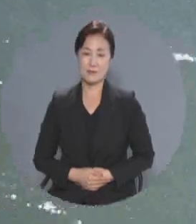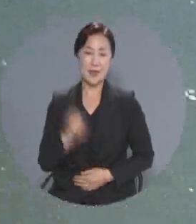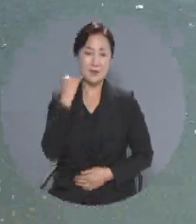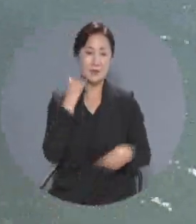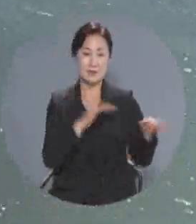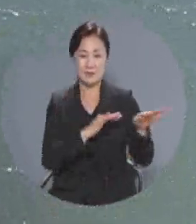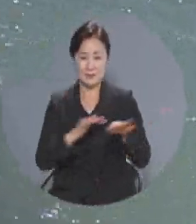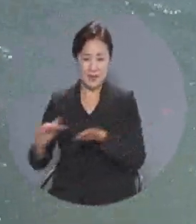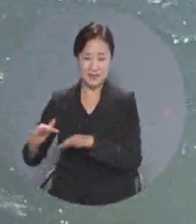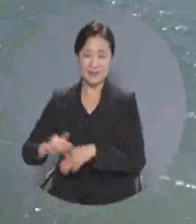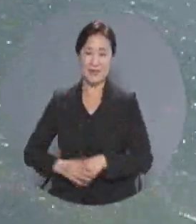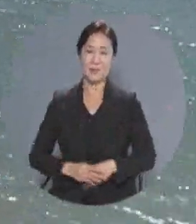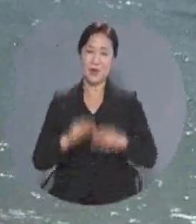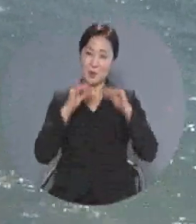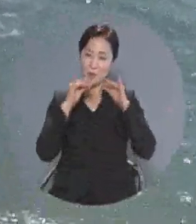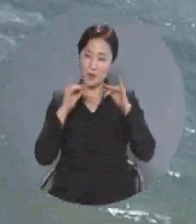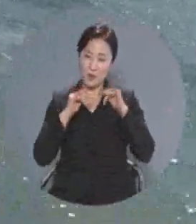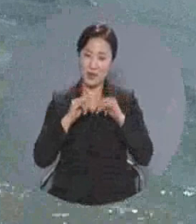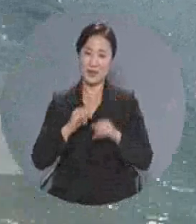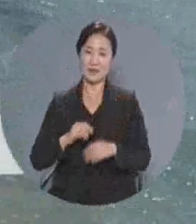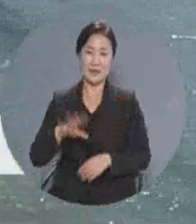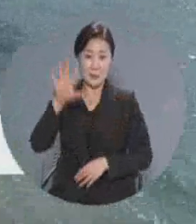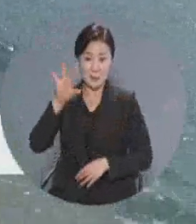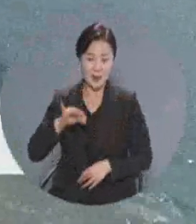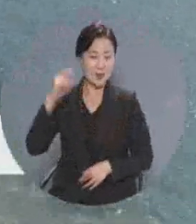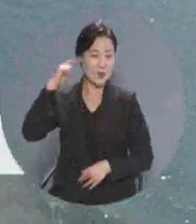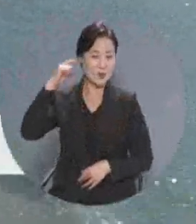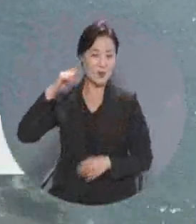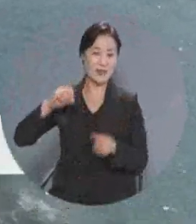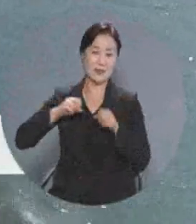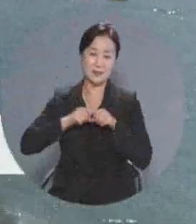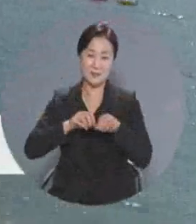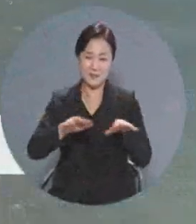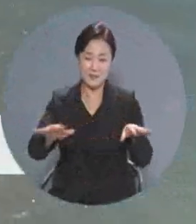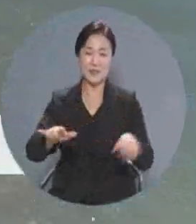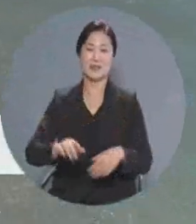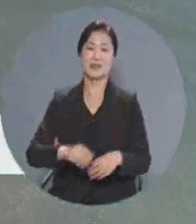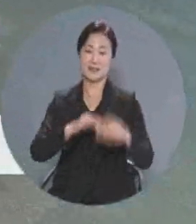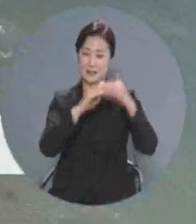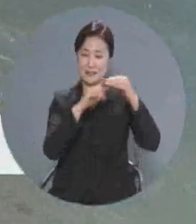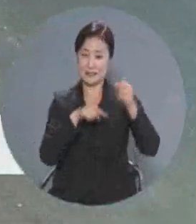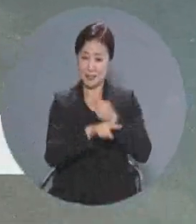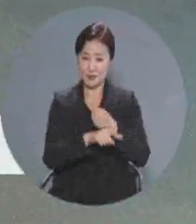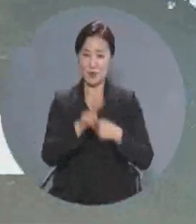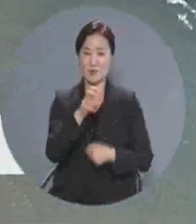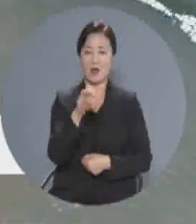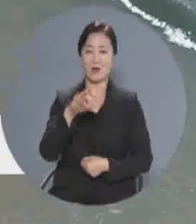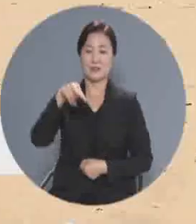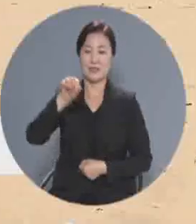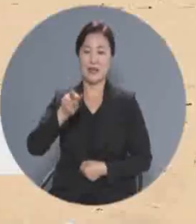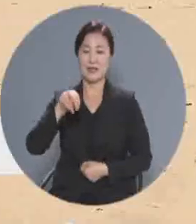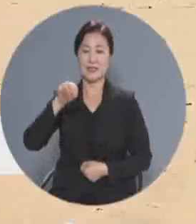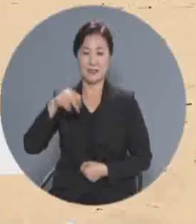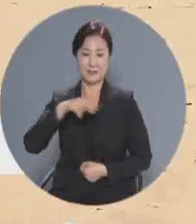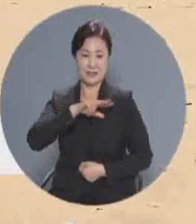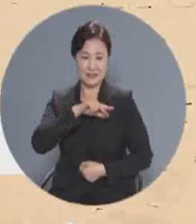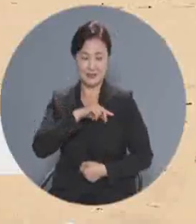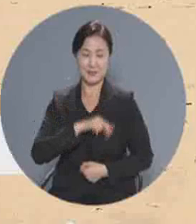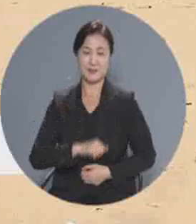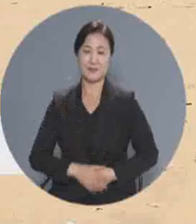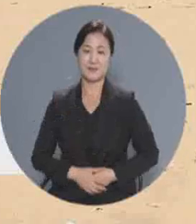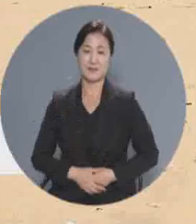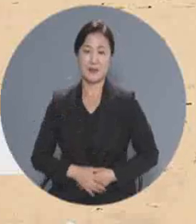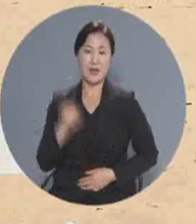바닷물에 씻기는 고운 모래소리가 10리 넘게 퍼진다고 해서 붙여진 명사십리 해수욕장입니다.